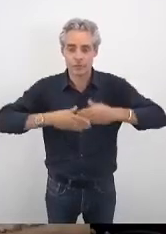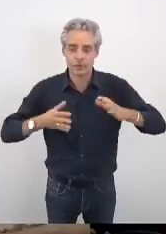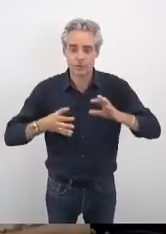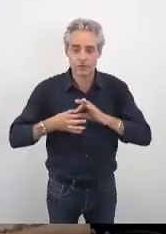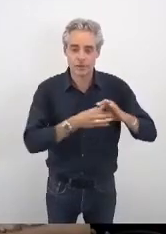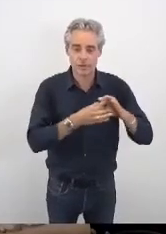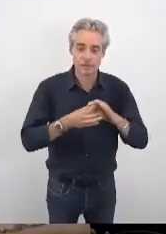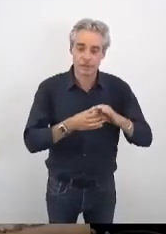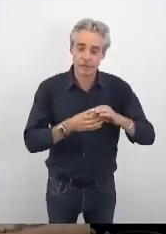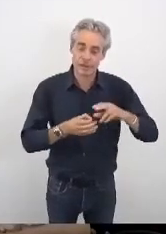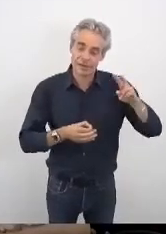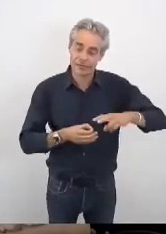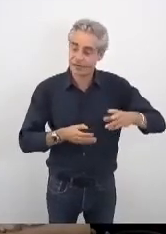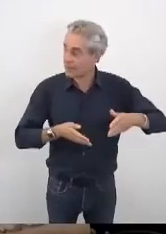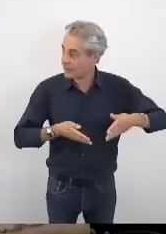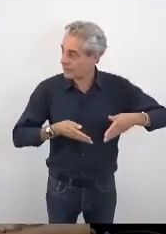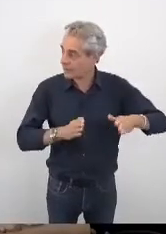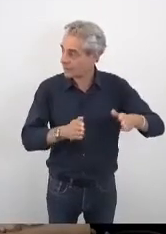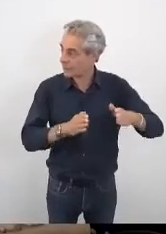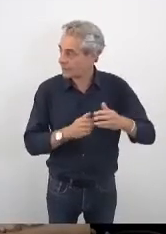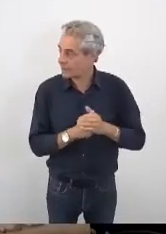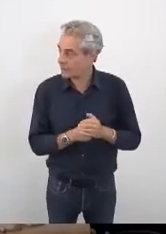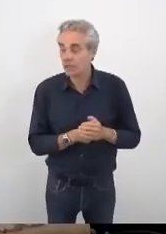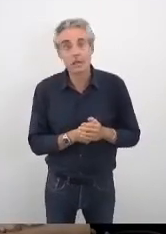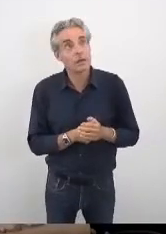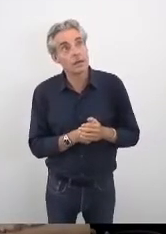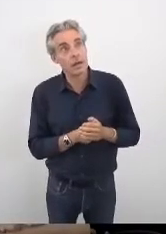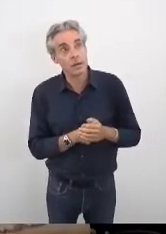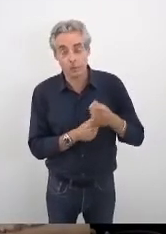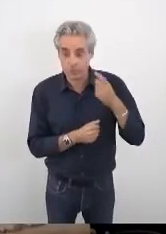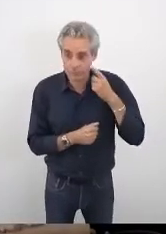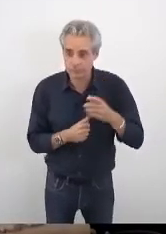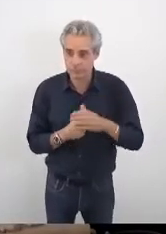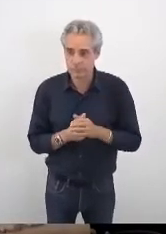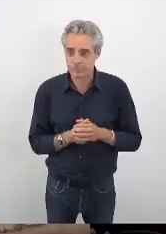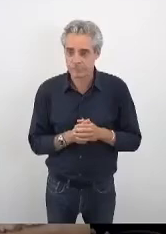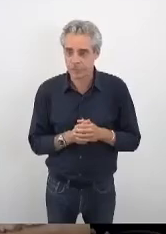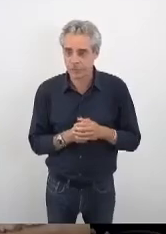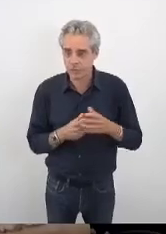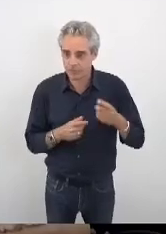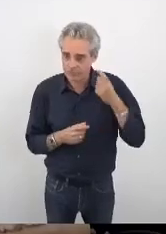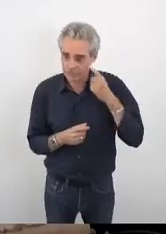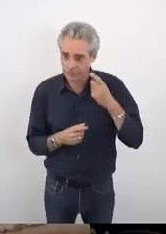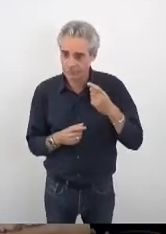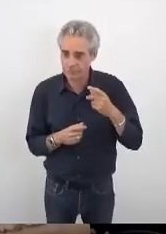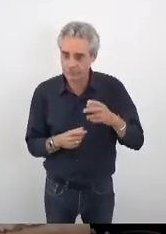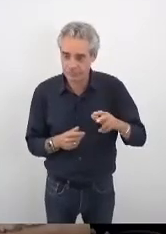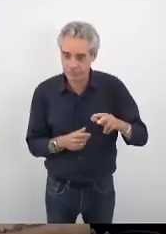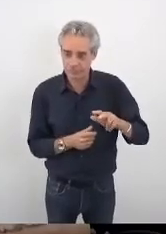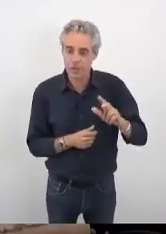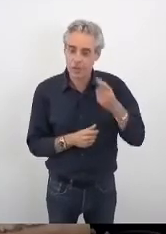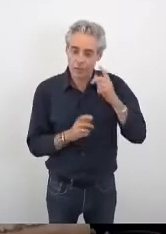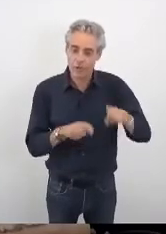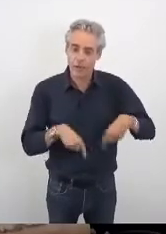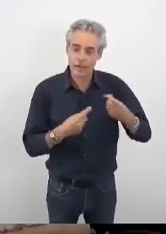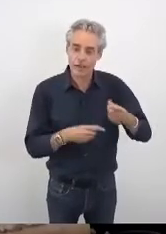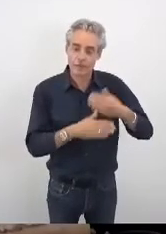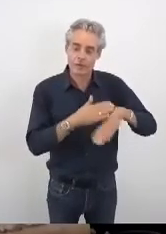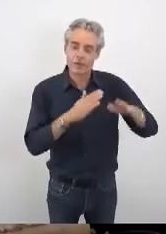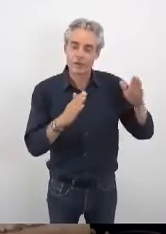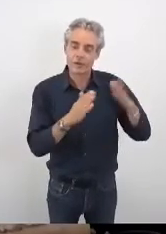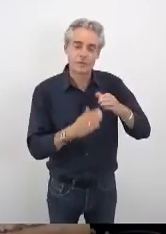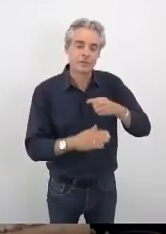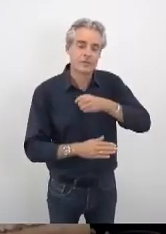mette réellement en place, peut-être avec des jeunes en service civique, peut-être en triporteur, pour aller au domicile de ces